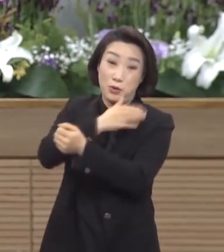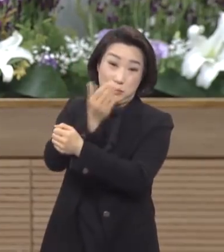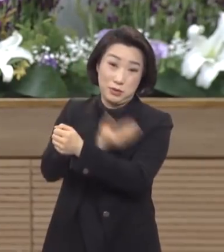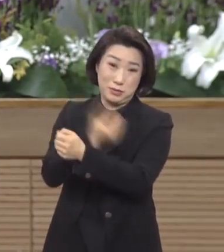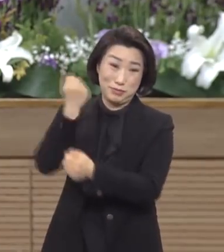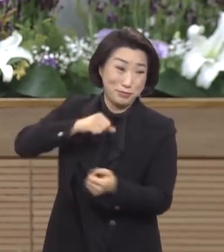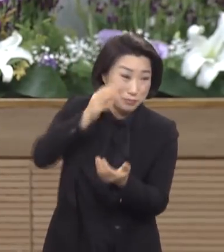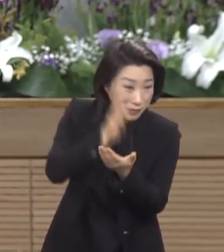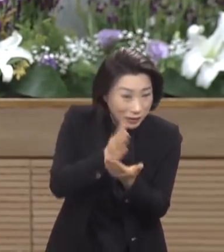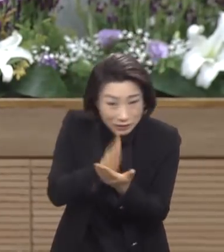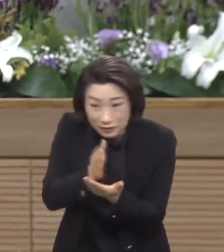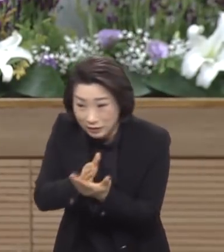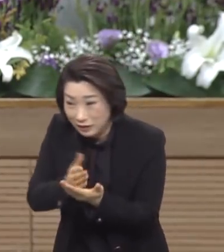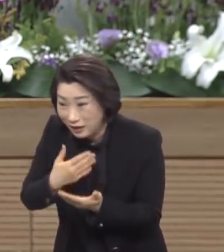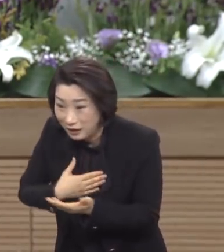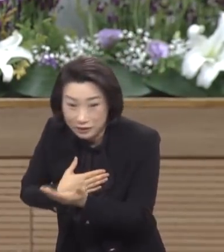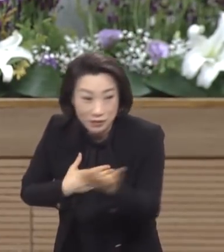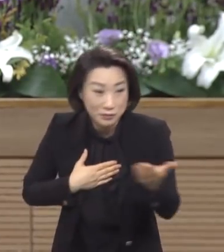권위에 도전하지 말고